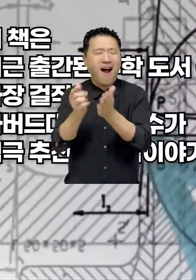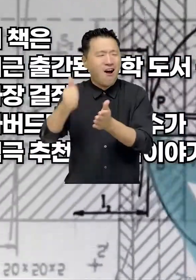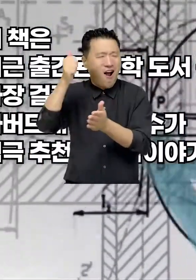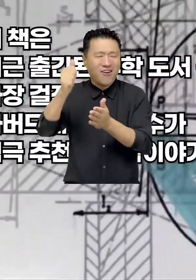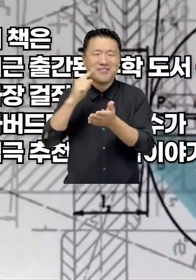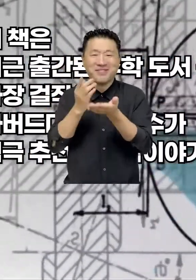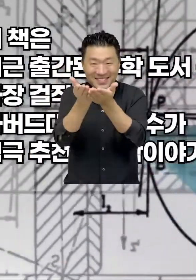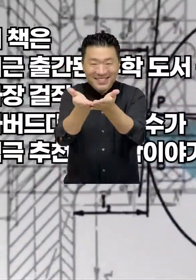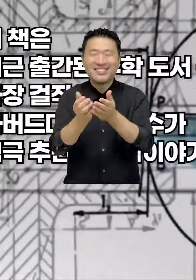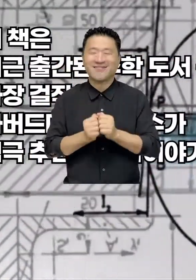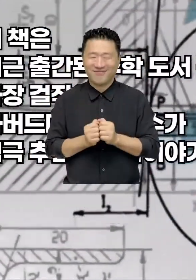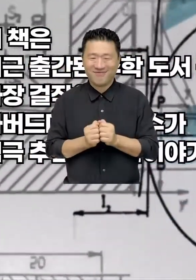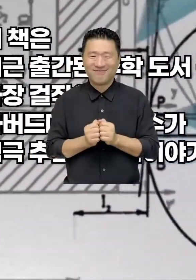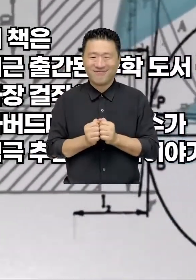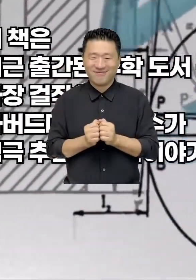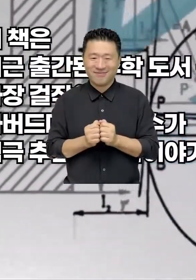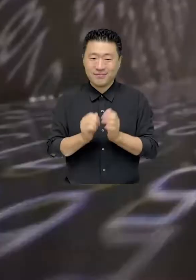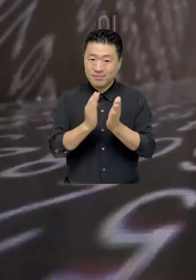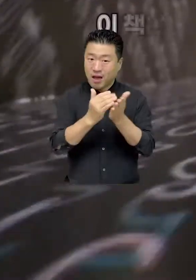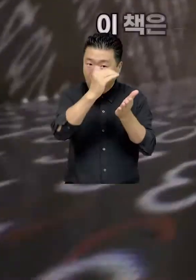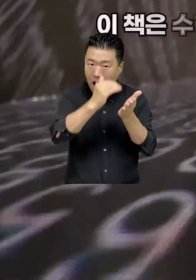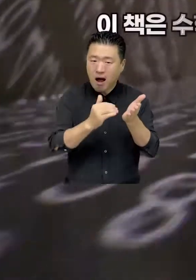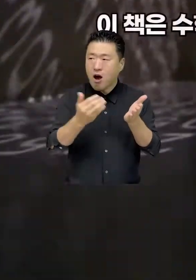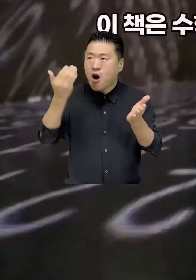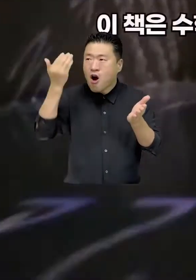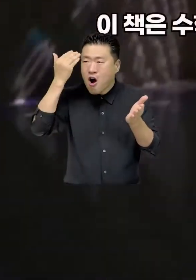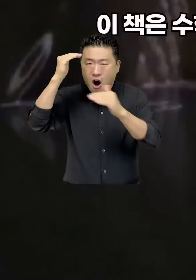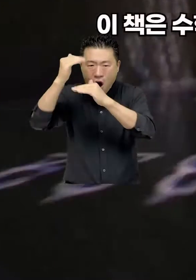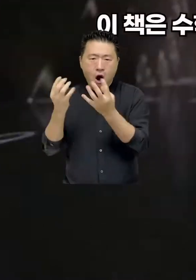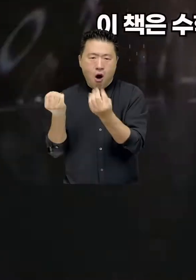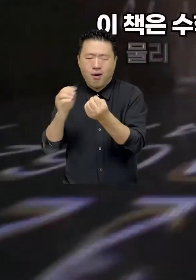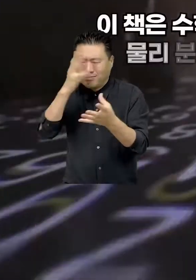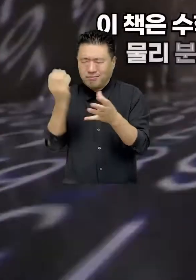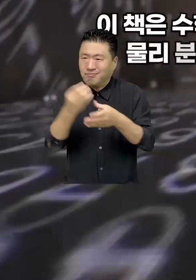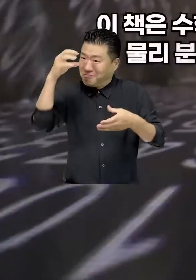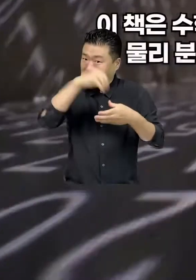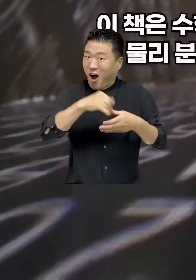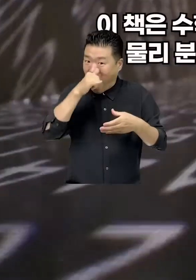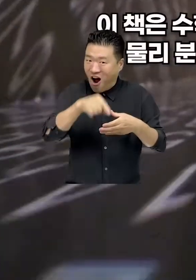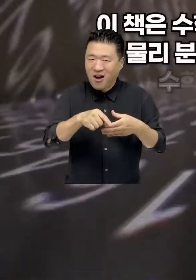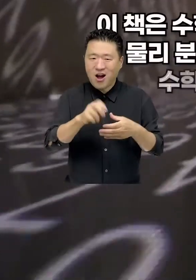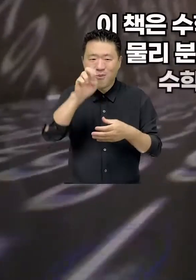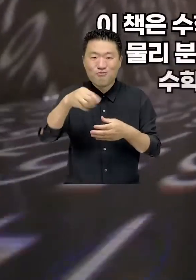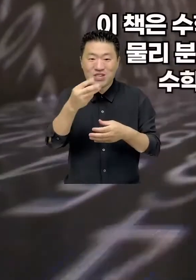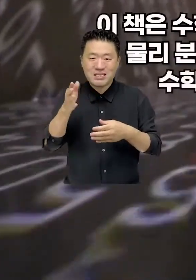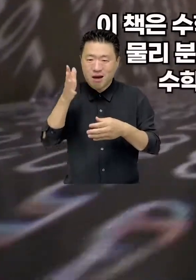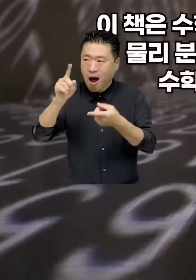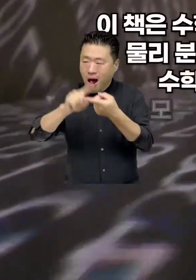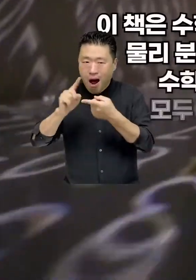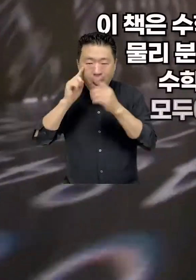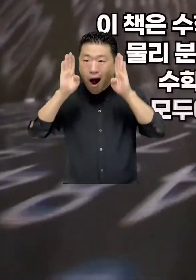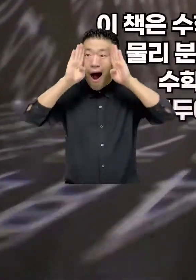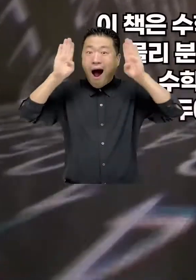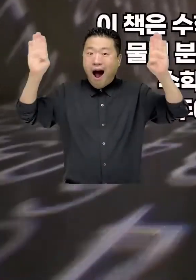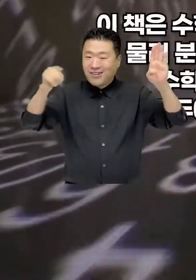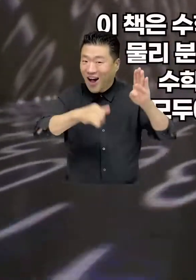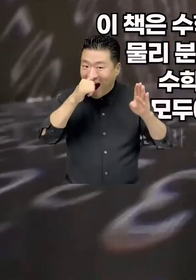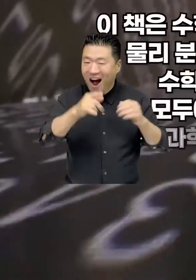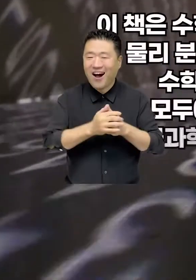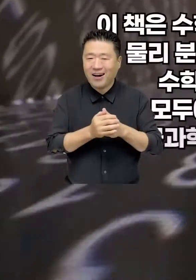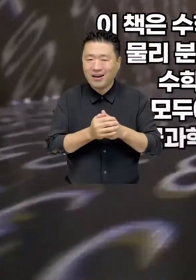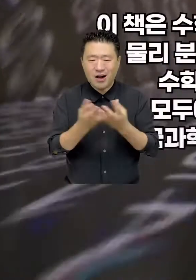추천한 수학 이야기. 이 책은 수학 지식을 충실히 담고 있고 물리 분야까지도 폭넓게